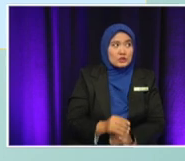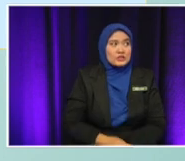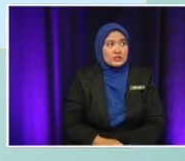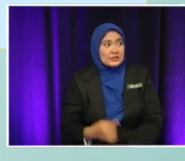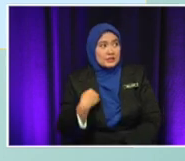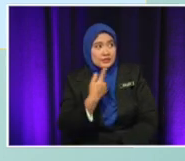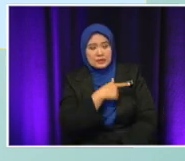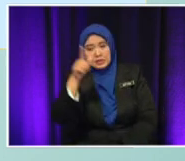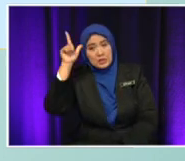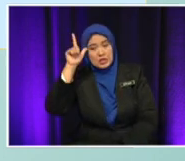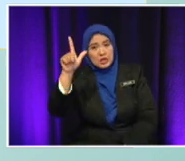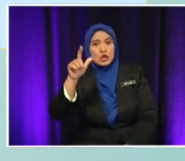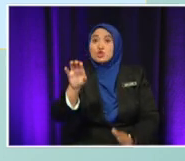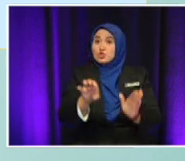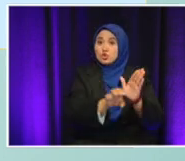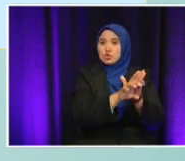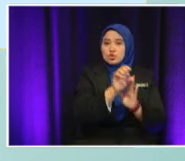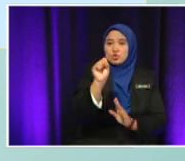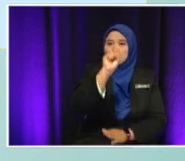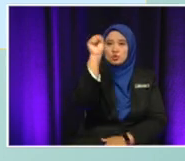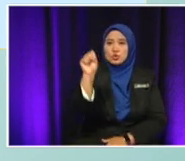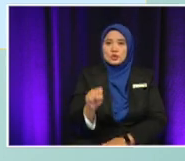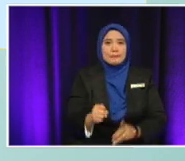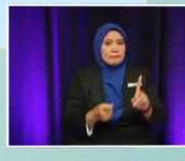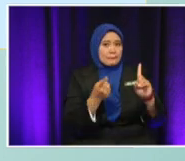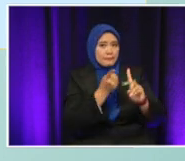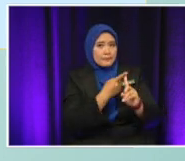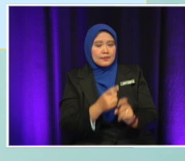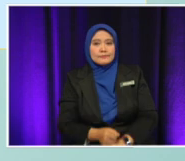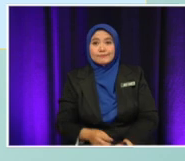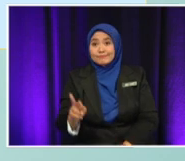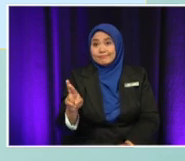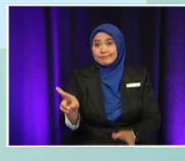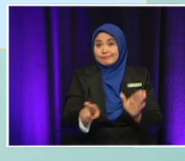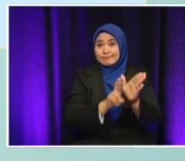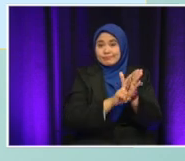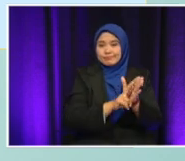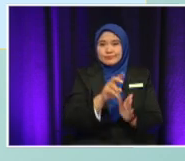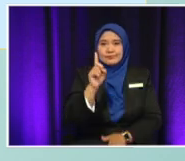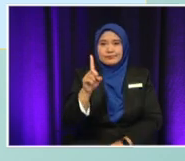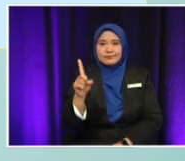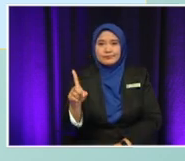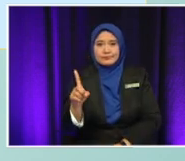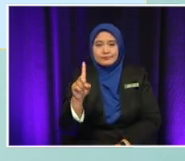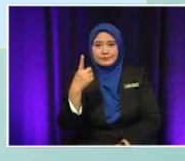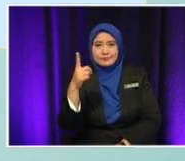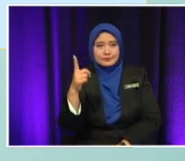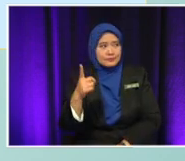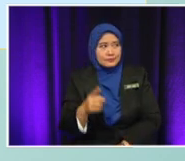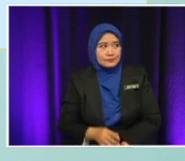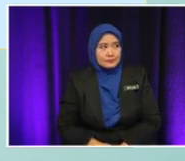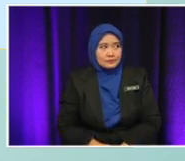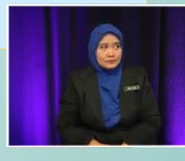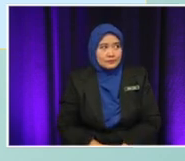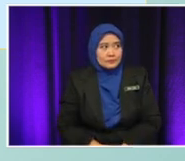contoh soalnya yang pertama 10 marka akhir Raja 11 menunjukkan sejenis produk yang dikeluarkan oleh industri